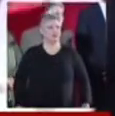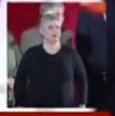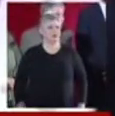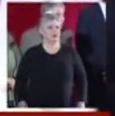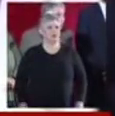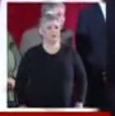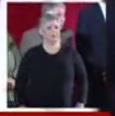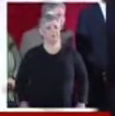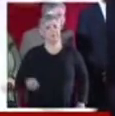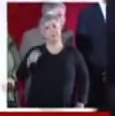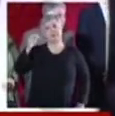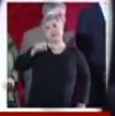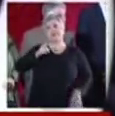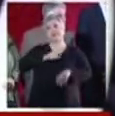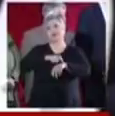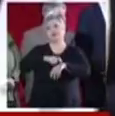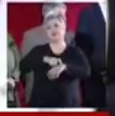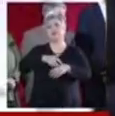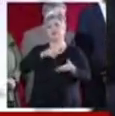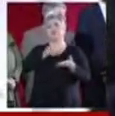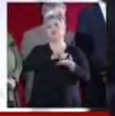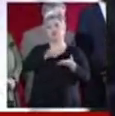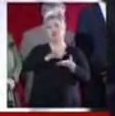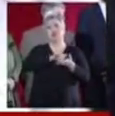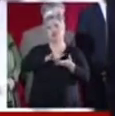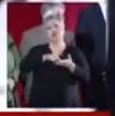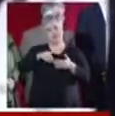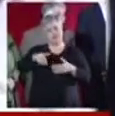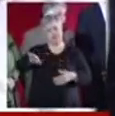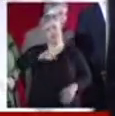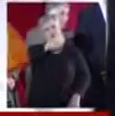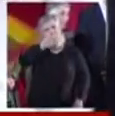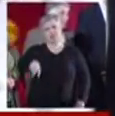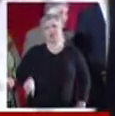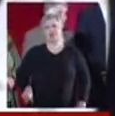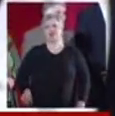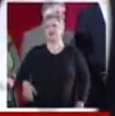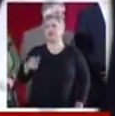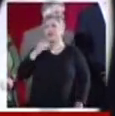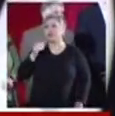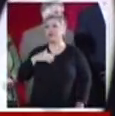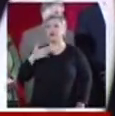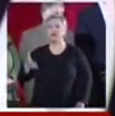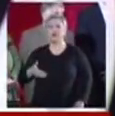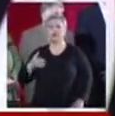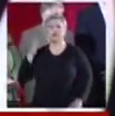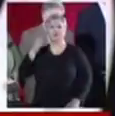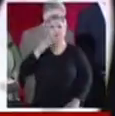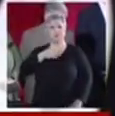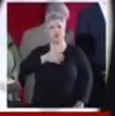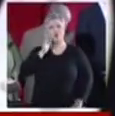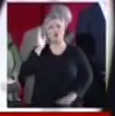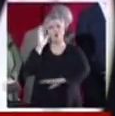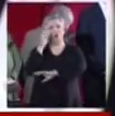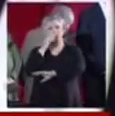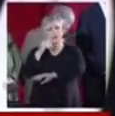κόσμο στη νέα υόρκη θα έρθει τις επόμενες μέρες για την τις ανάγκες της προεκλογικής μάχης δεν μπόρεσε να ναι σήμερα μαζί